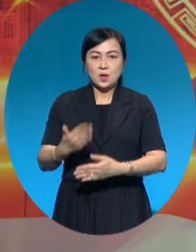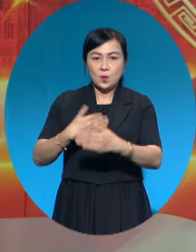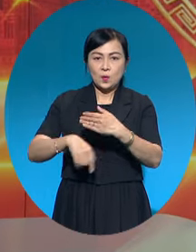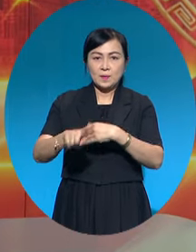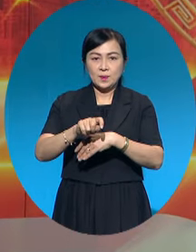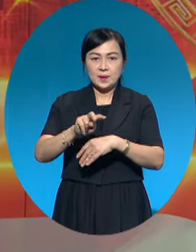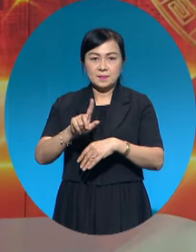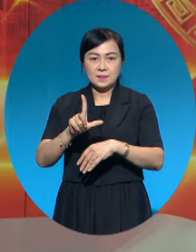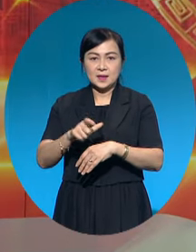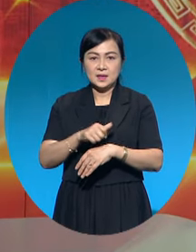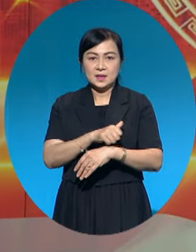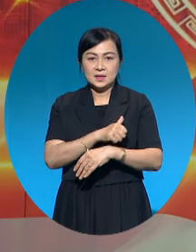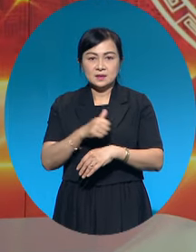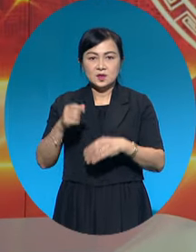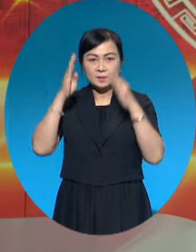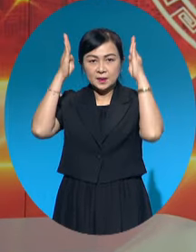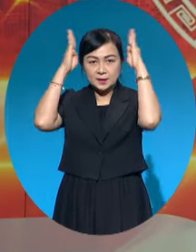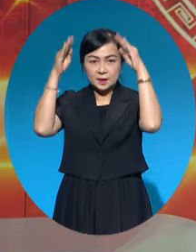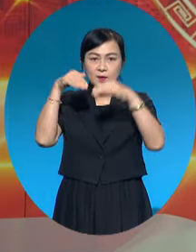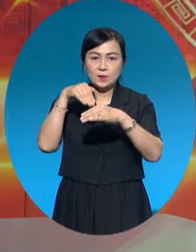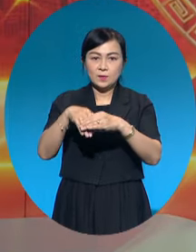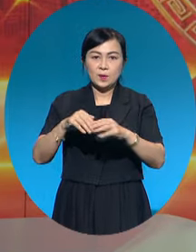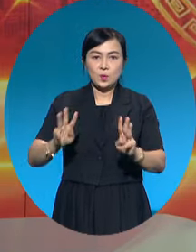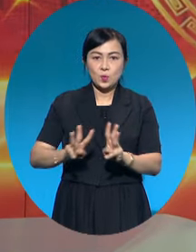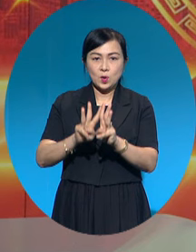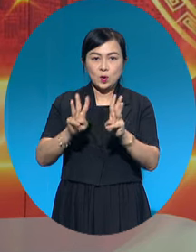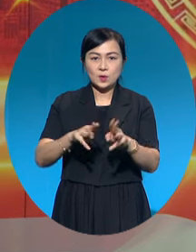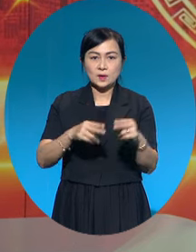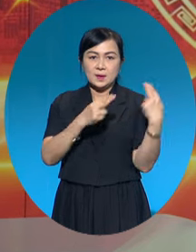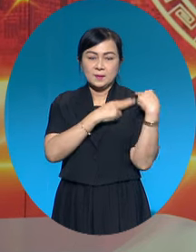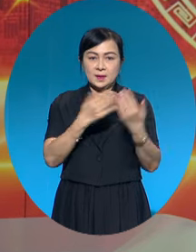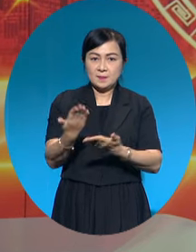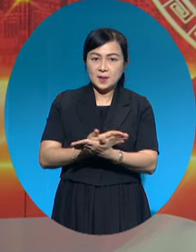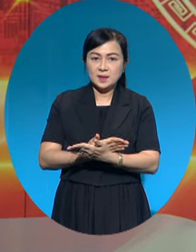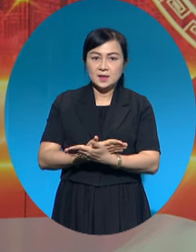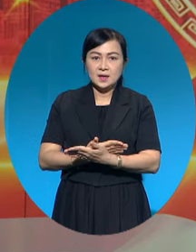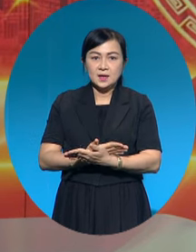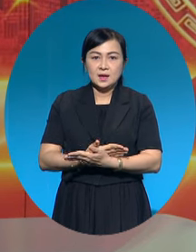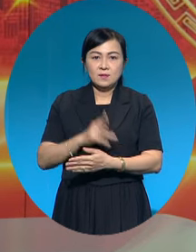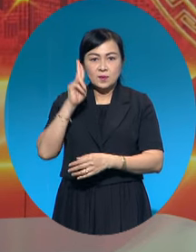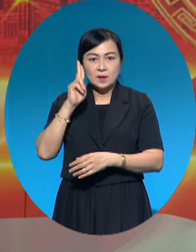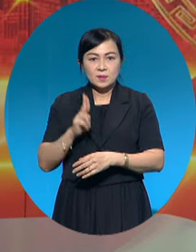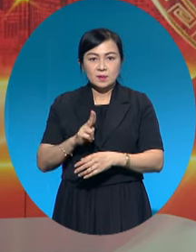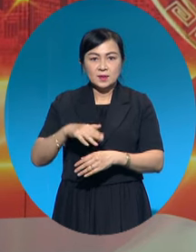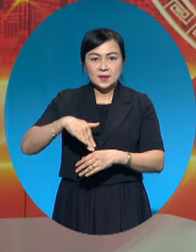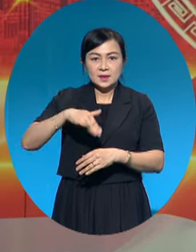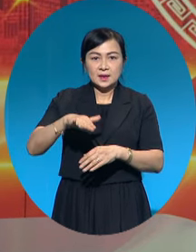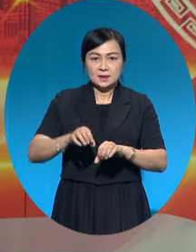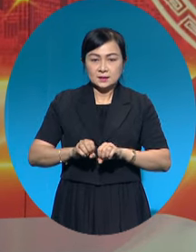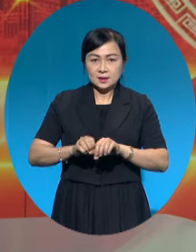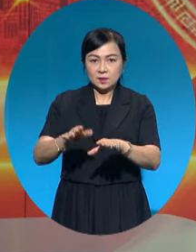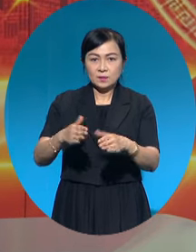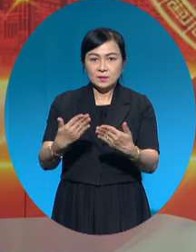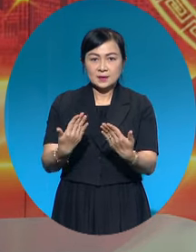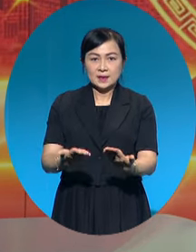hôm qua khoảng 127 triệu cử tri Pakistan đã đi bỏ phiếu bào cử Quốc hội nhiệm kỳ mới trong bối cảnh phiến quân vẫn đang gia tăng các vụ